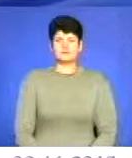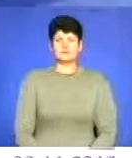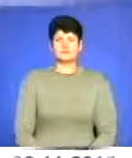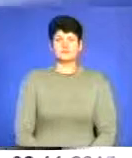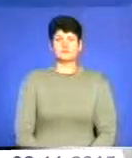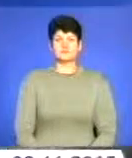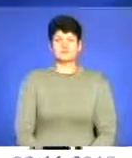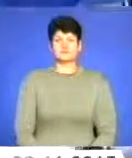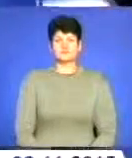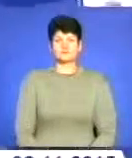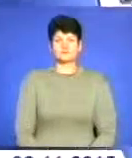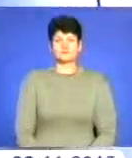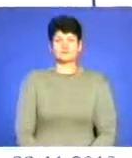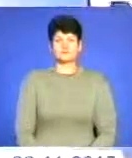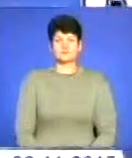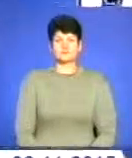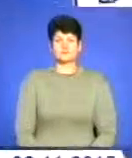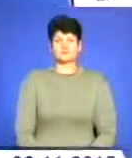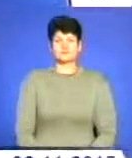Дякую за перегляд!